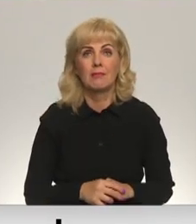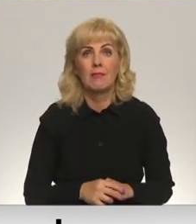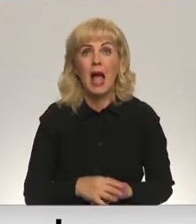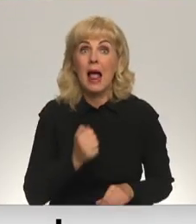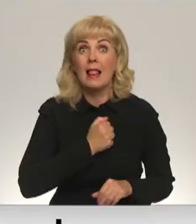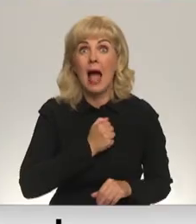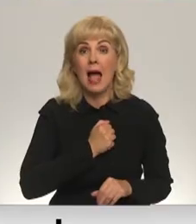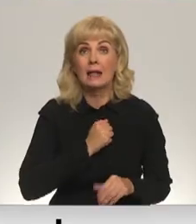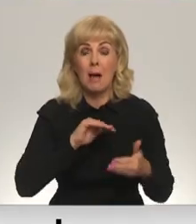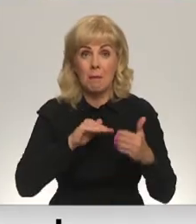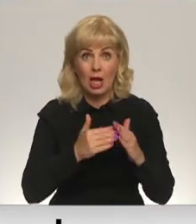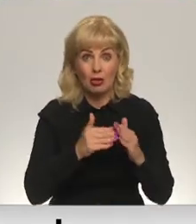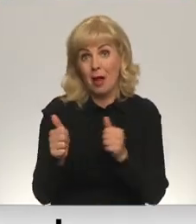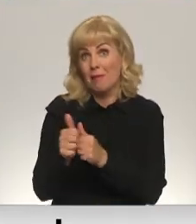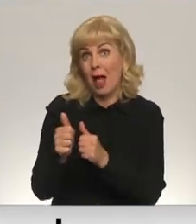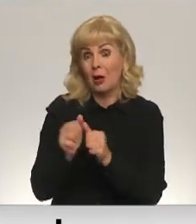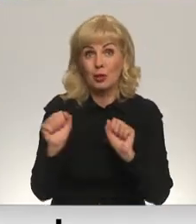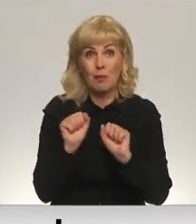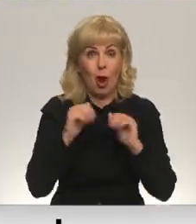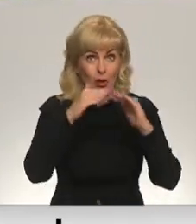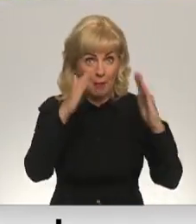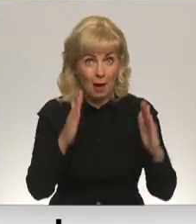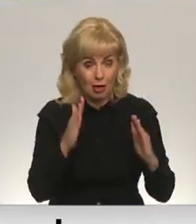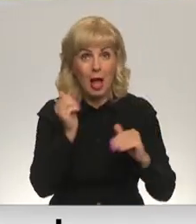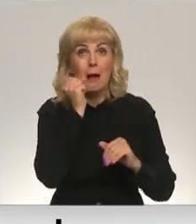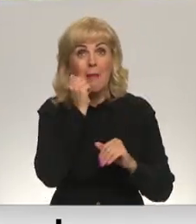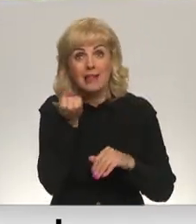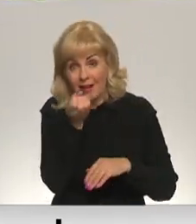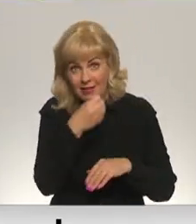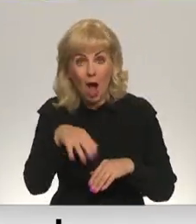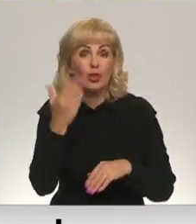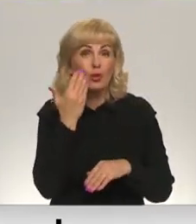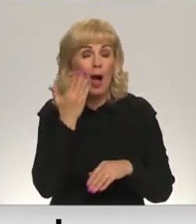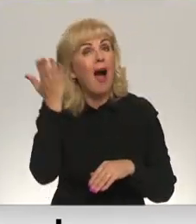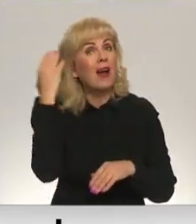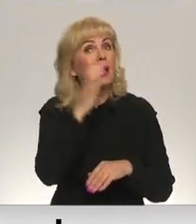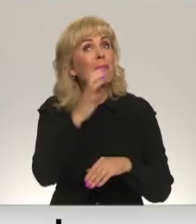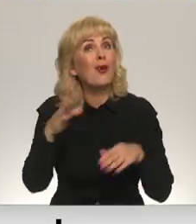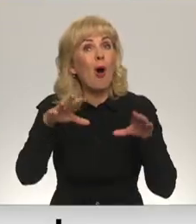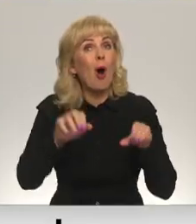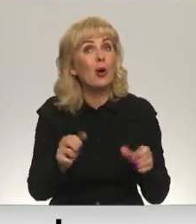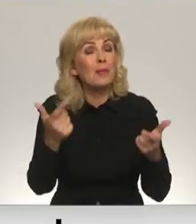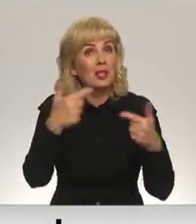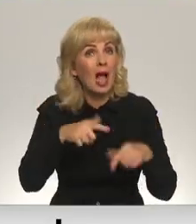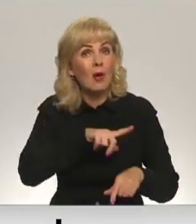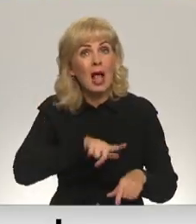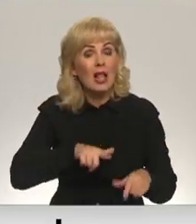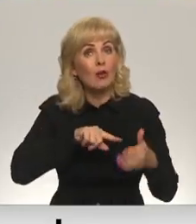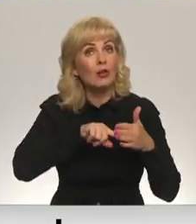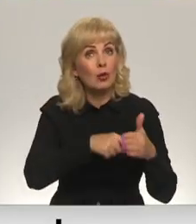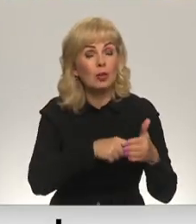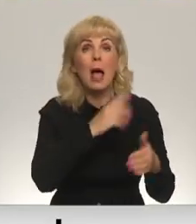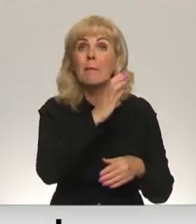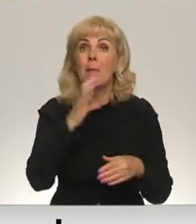Latgales priekšpilsētā līdzās sporta manēžai esošā Maskavas dārza nosaukums ir viens no padomju okupācijas laikā Latvijai uzspiestajiem